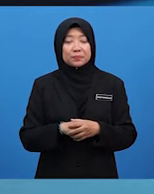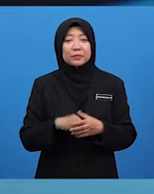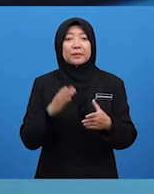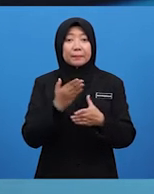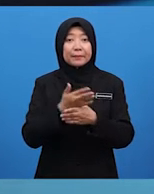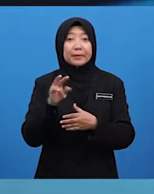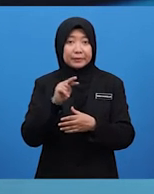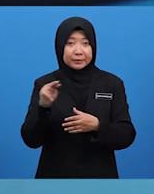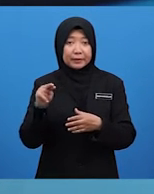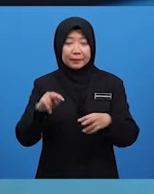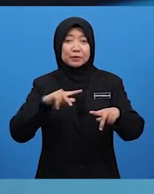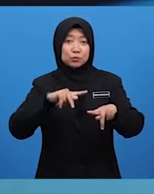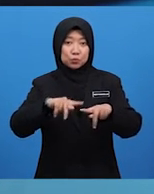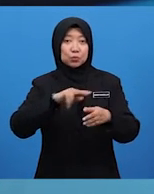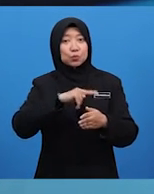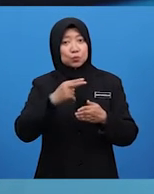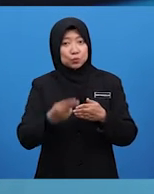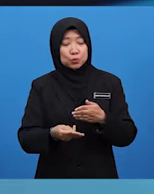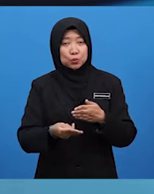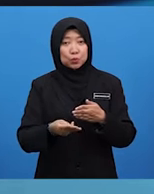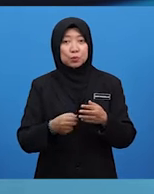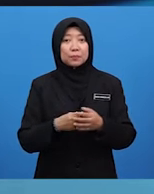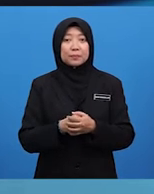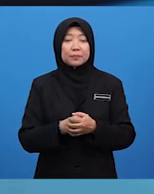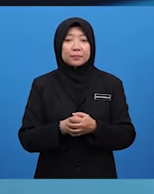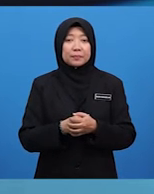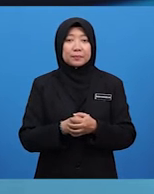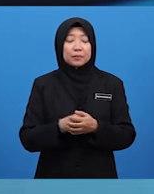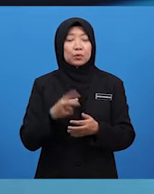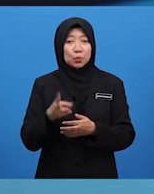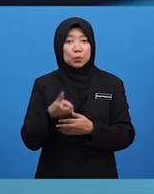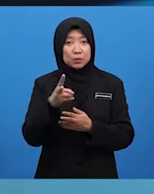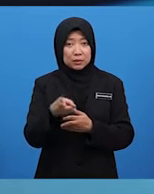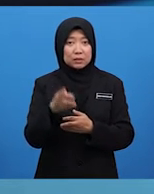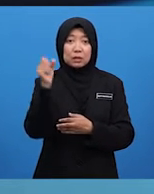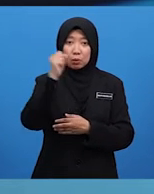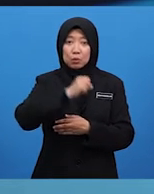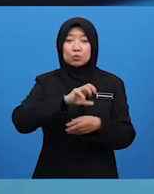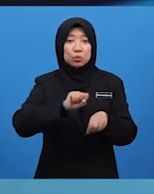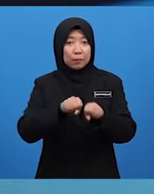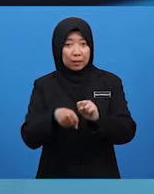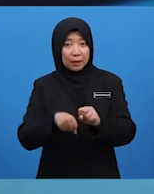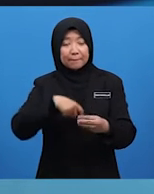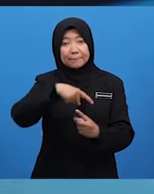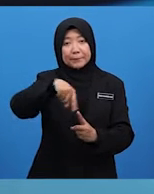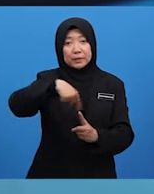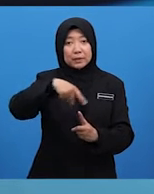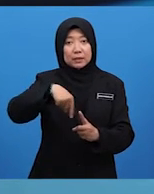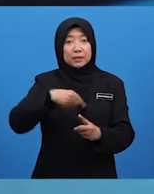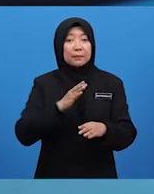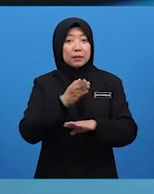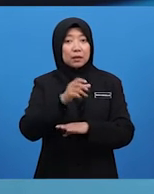Bahagian penjuru hujung belah ditrim menyerong adalah supaya apabila